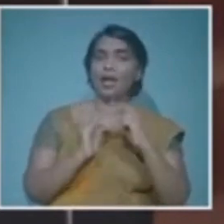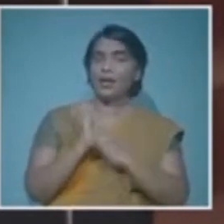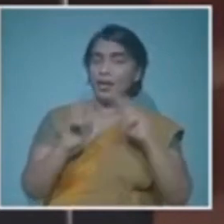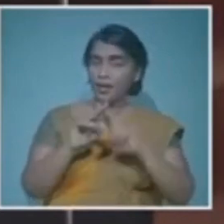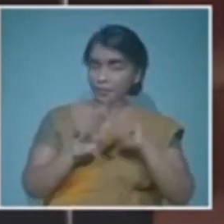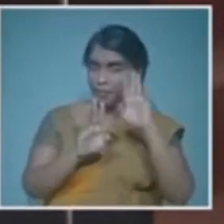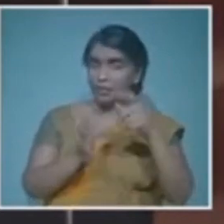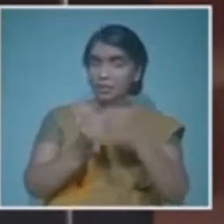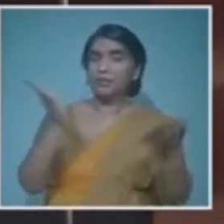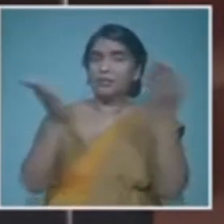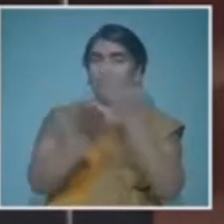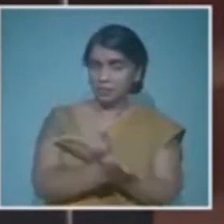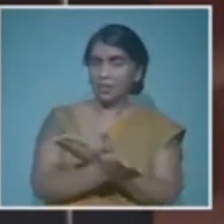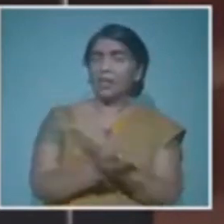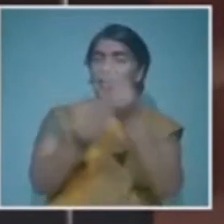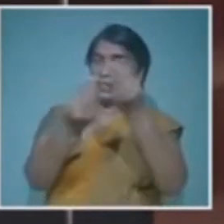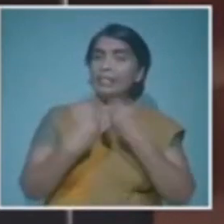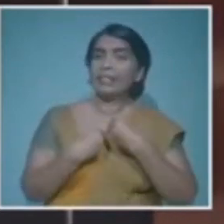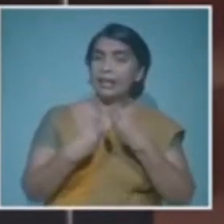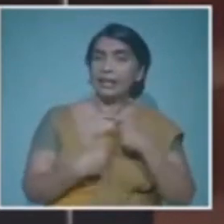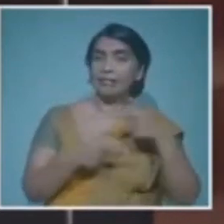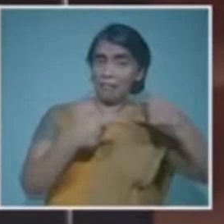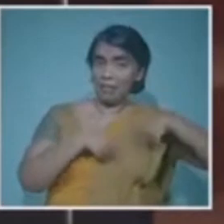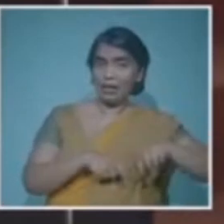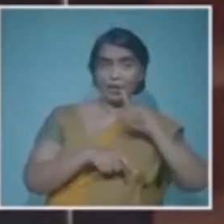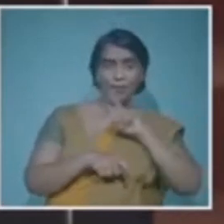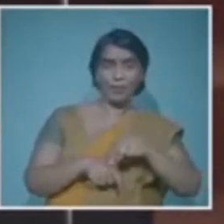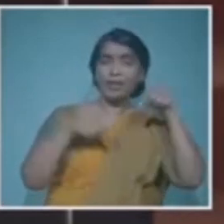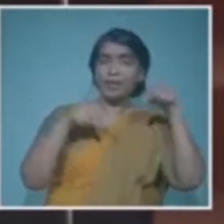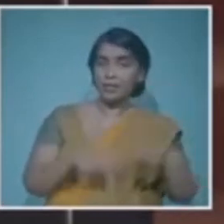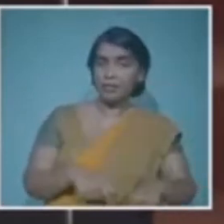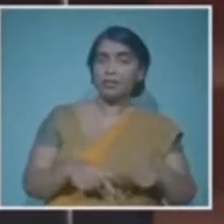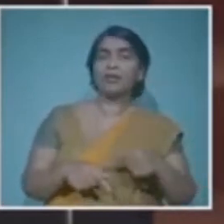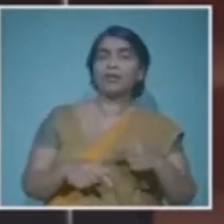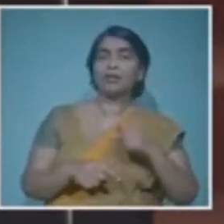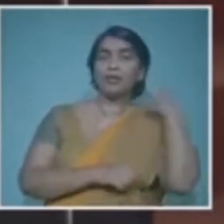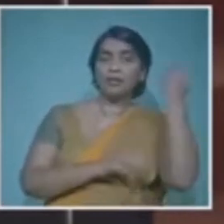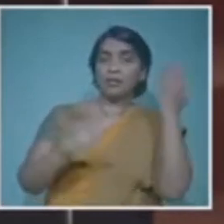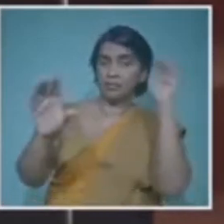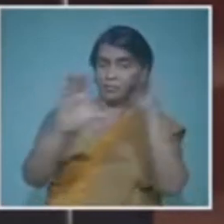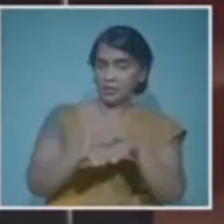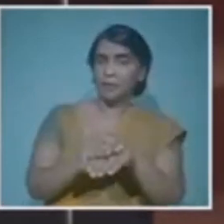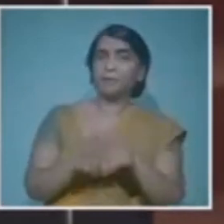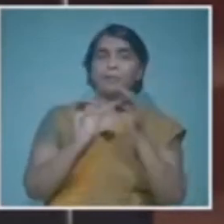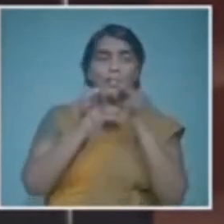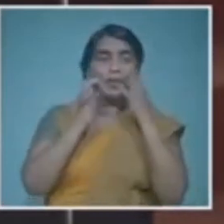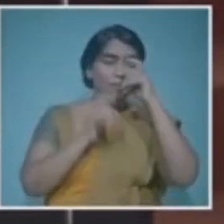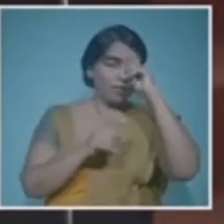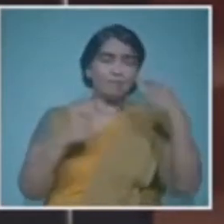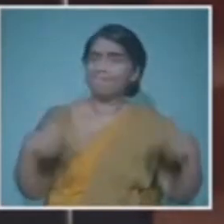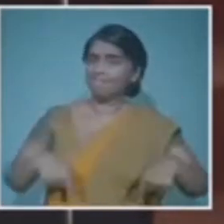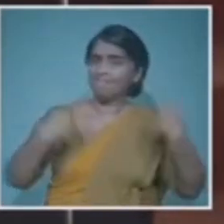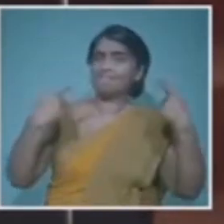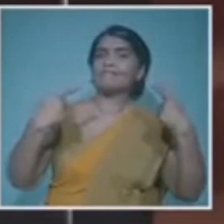තියෙන ගිවිසුම ඉදිරිපත් කරන්න කියලා. එතුමා සර්වපාක්ෂික සමුළුවට ගිය වෙලාවේ බැසිල් රාජපක්ෂ මහත්තයත් එක්ක රණ්ඩු